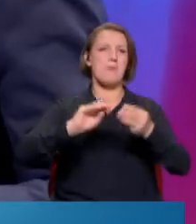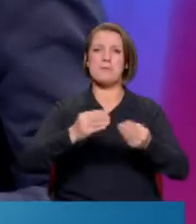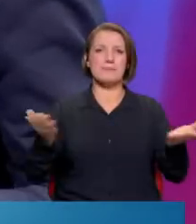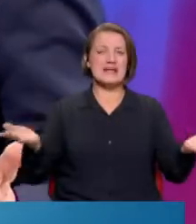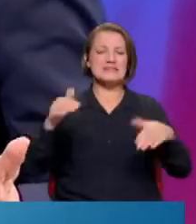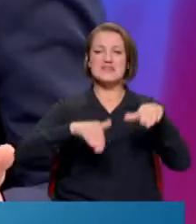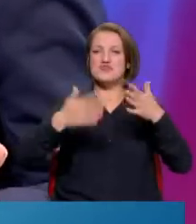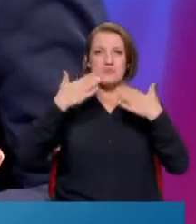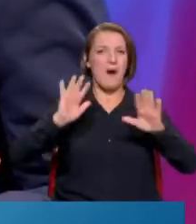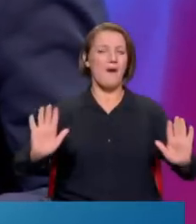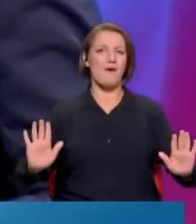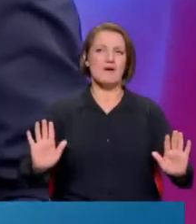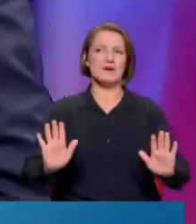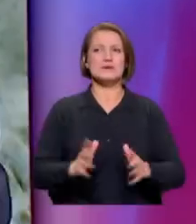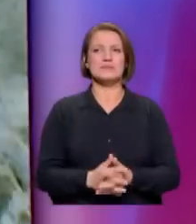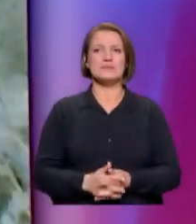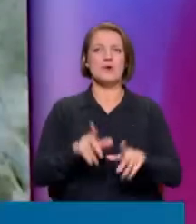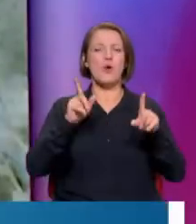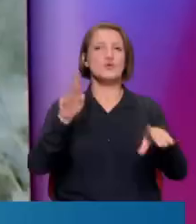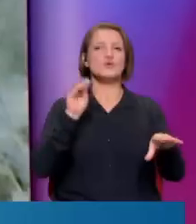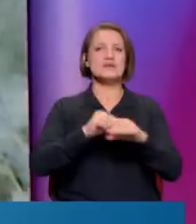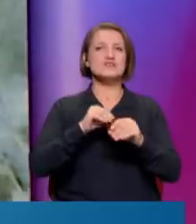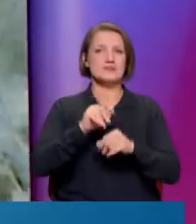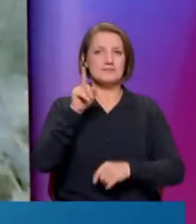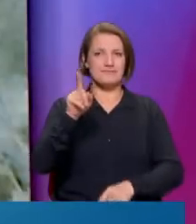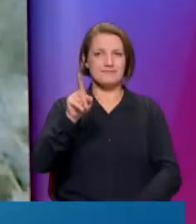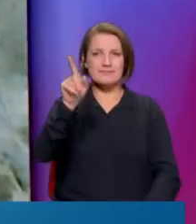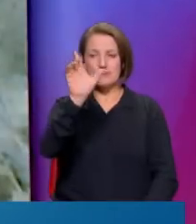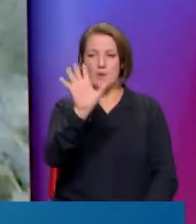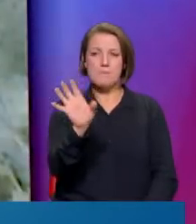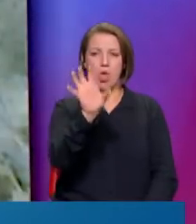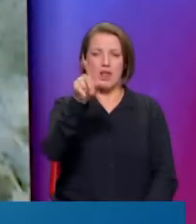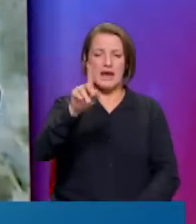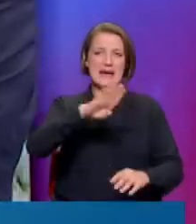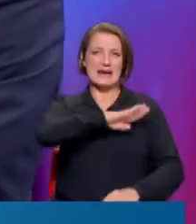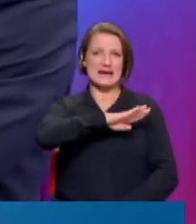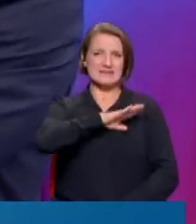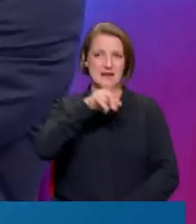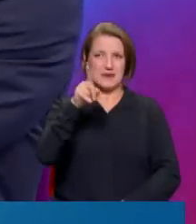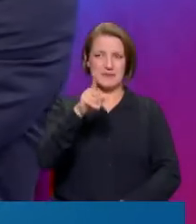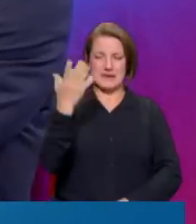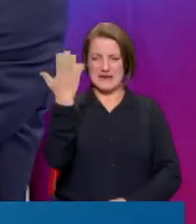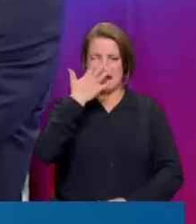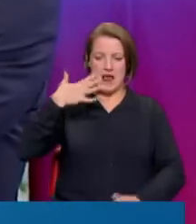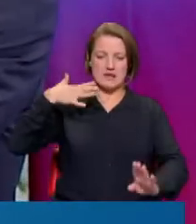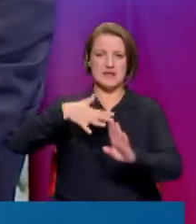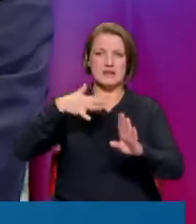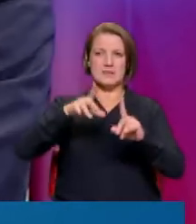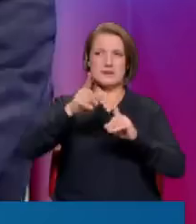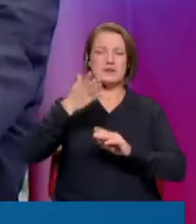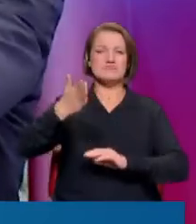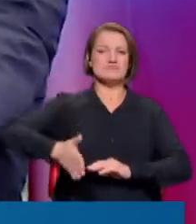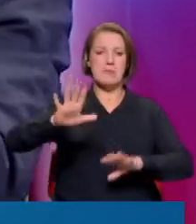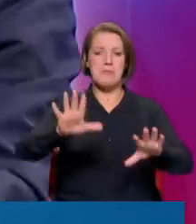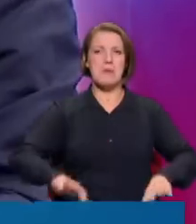seçim yok Onun için bu bölgeyi Gazze'ye şimdi bir kara saldırısı kaldı tanklar